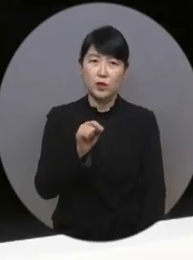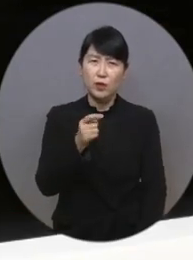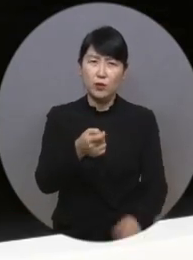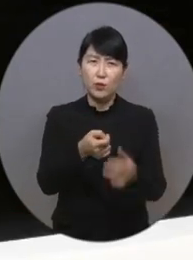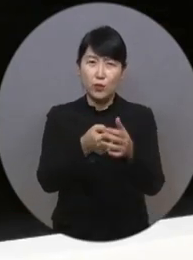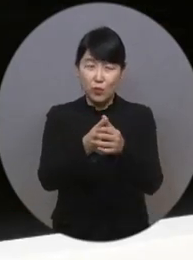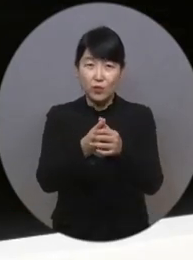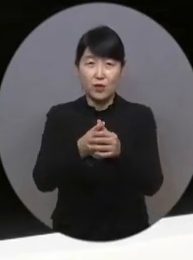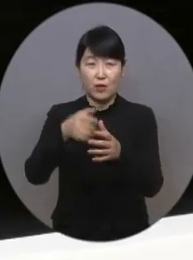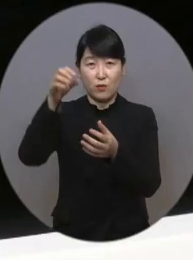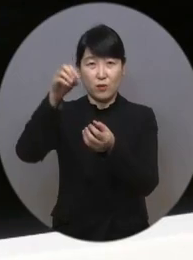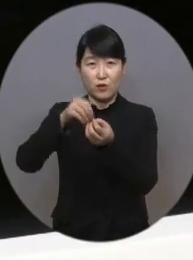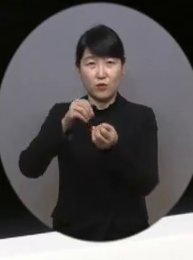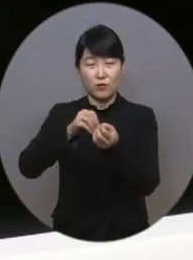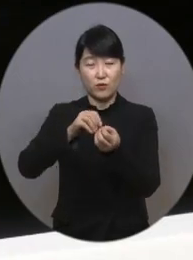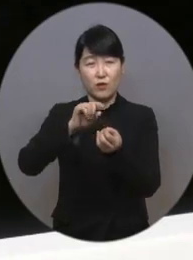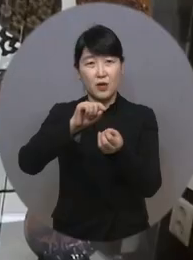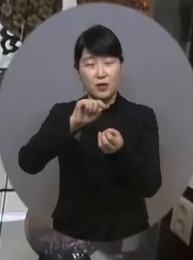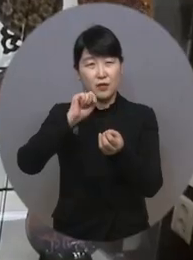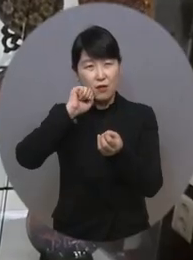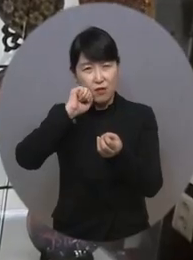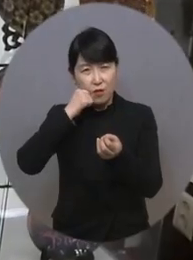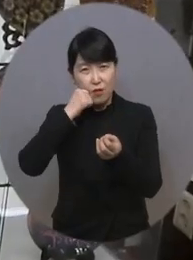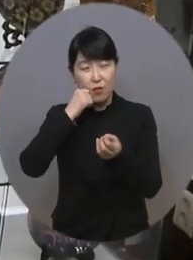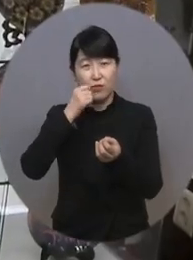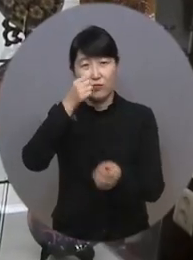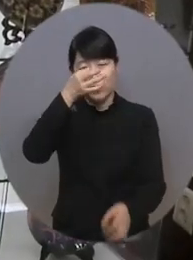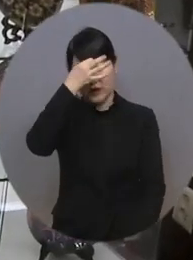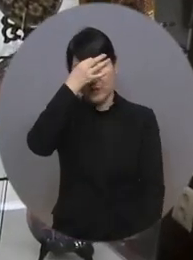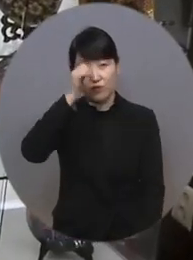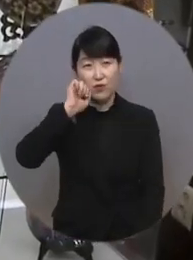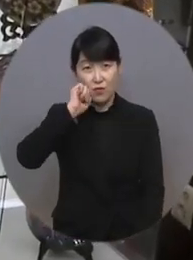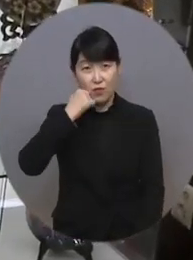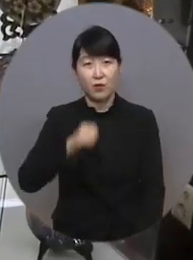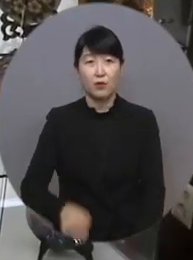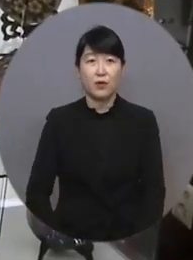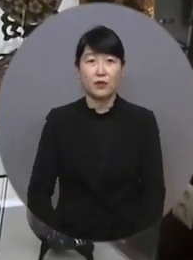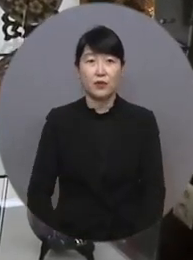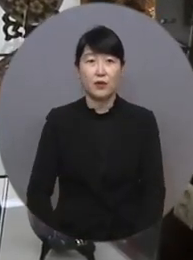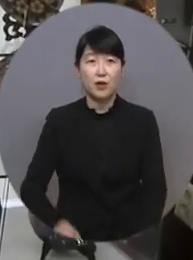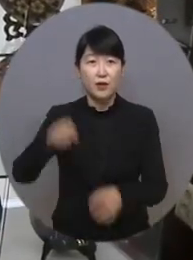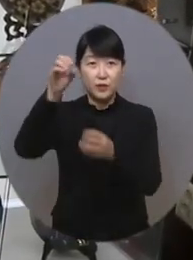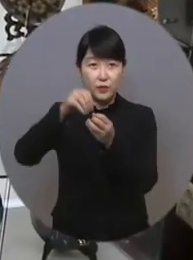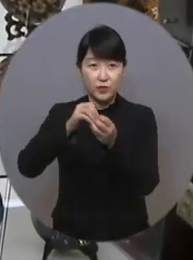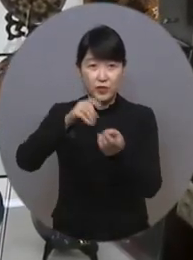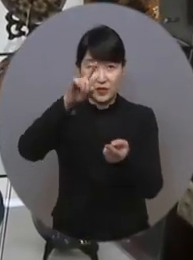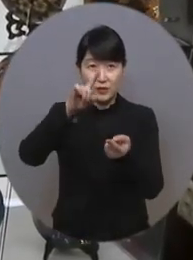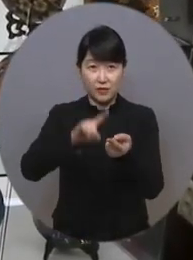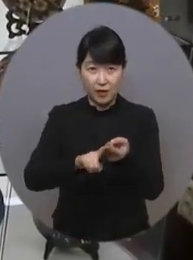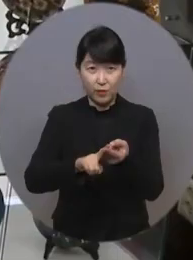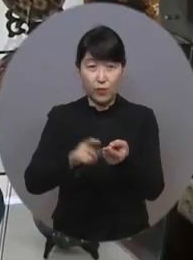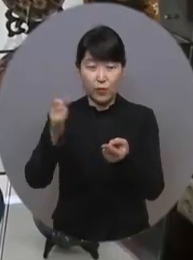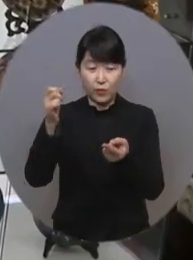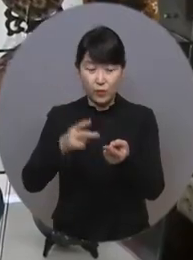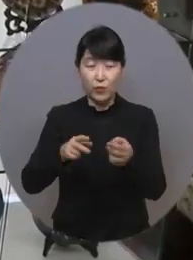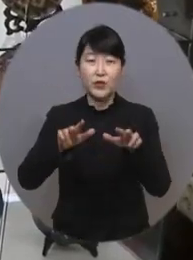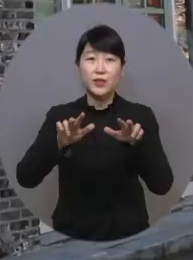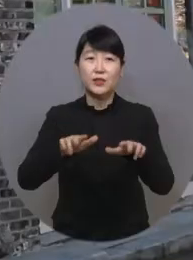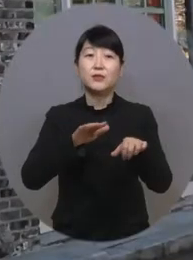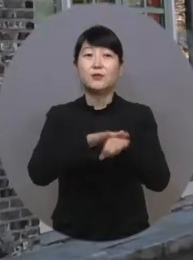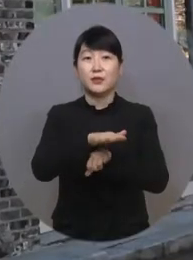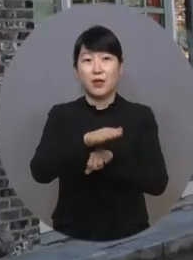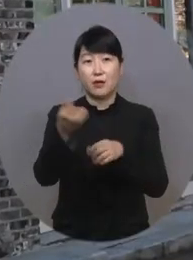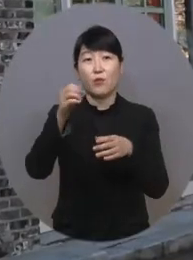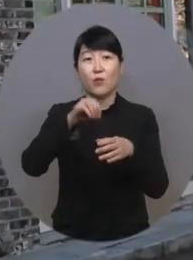높은 공예품으로 손꼽힙니다. 역사 속 칠보를 재현해 현대적인 감각으로 재해석한 칠보